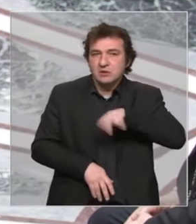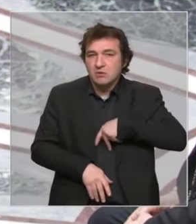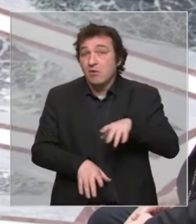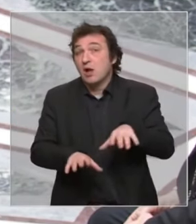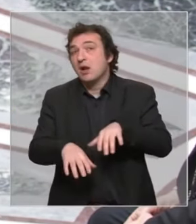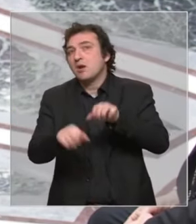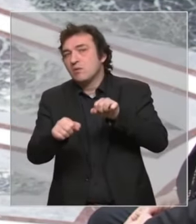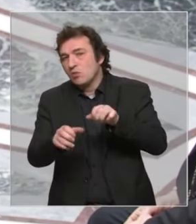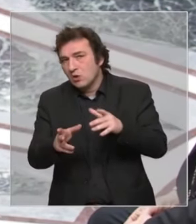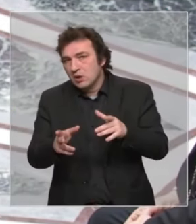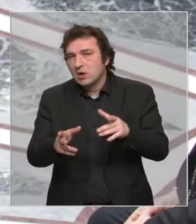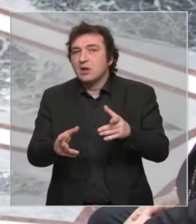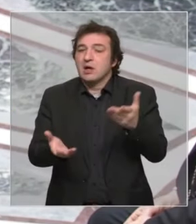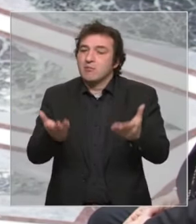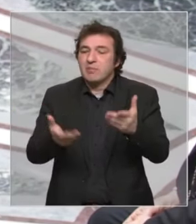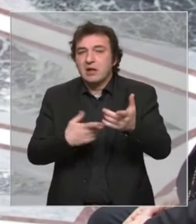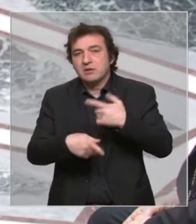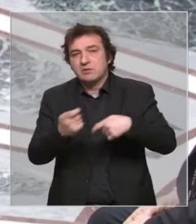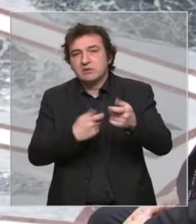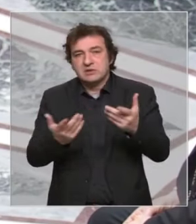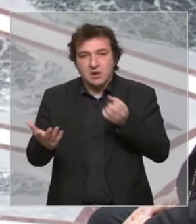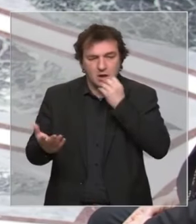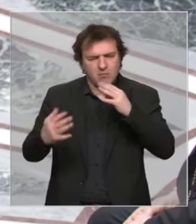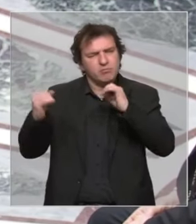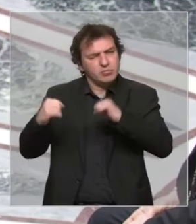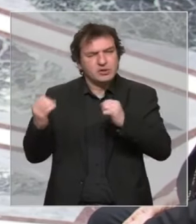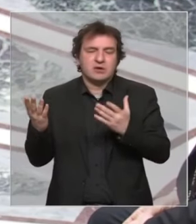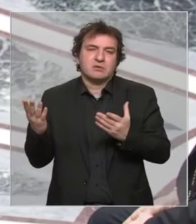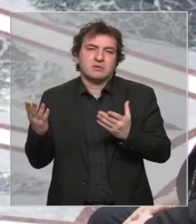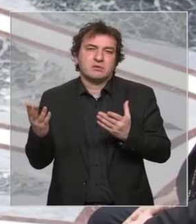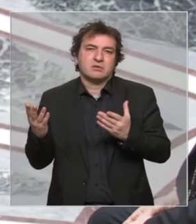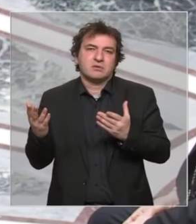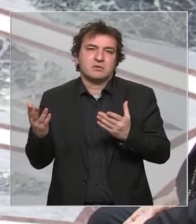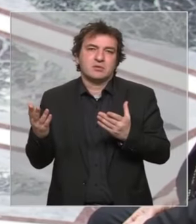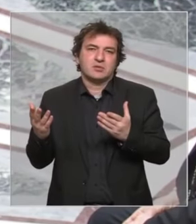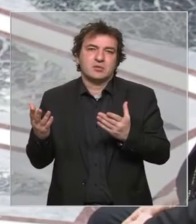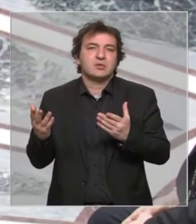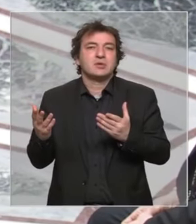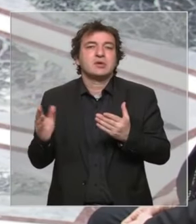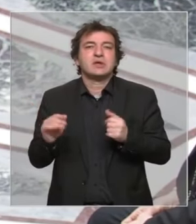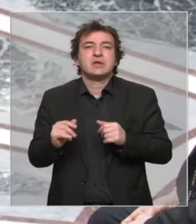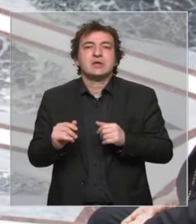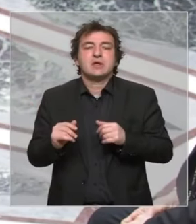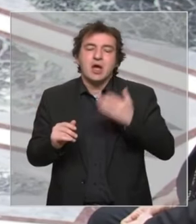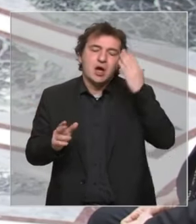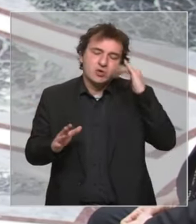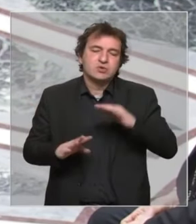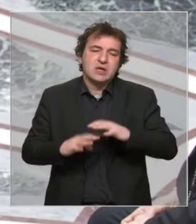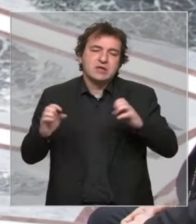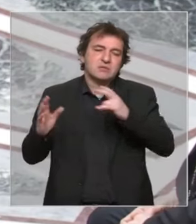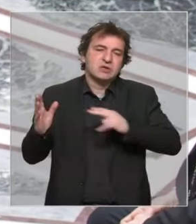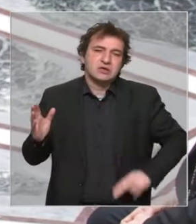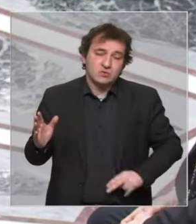l'emploi, à la balance commerciale. C'est donc un bon accord et le moment venu, je sais que l'Assemblée nationale saura